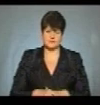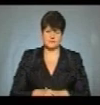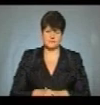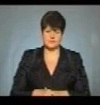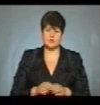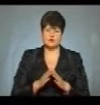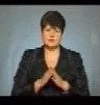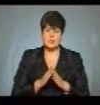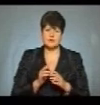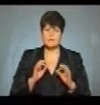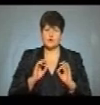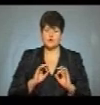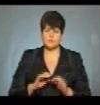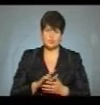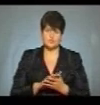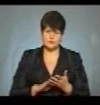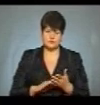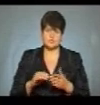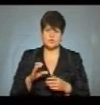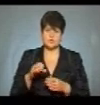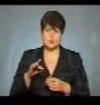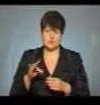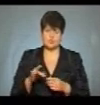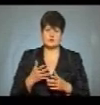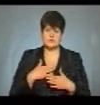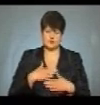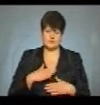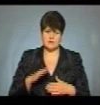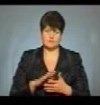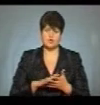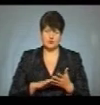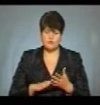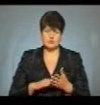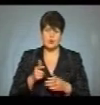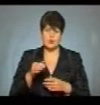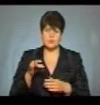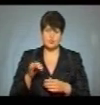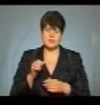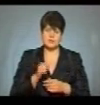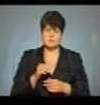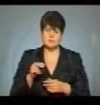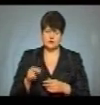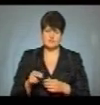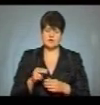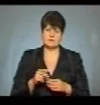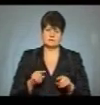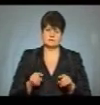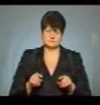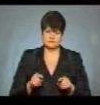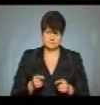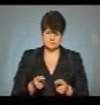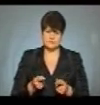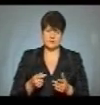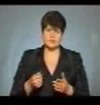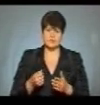Клопотання прокурора про продовження строку тримання під вартою Горбатюку задовольнити. Продовжити обвинуваченому Горбатюку Андрію Петровичу запобіжний захід тримання під вартою до 0